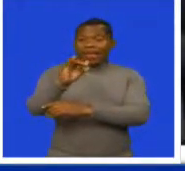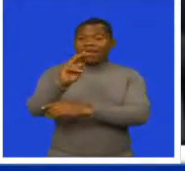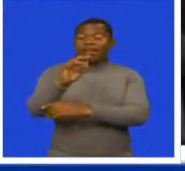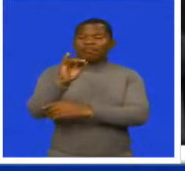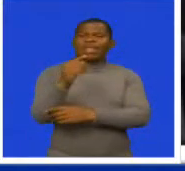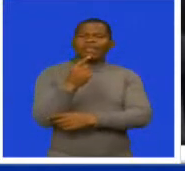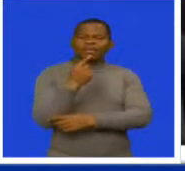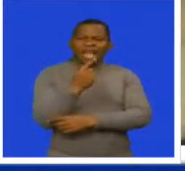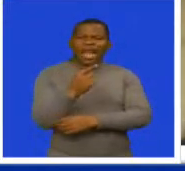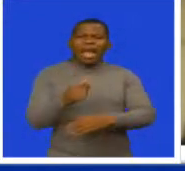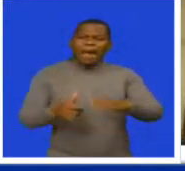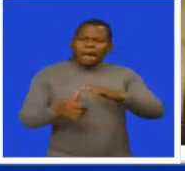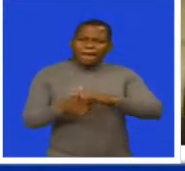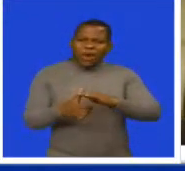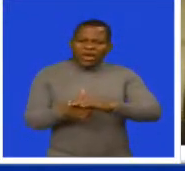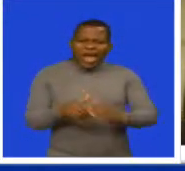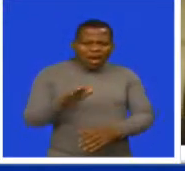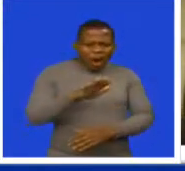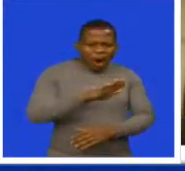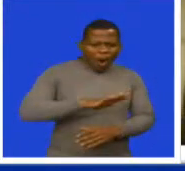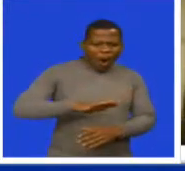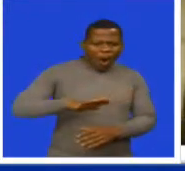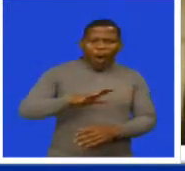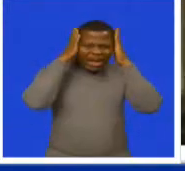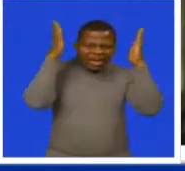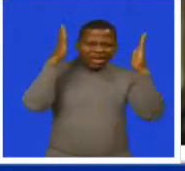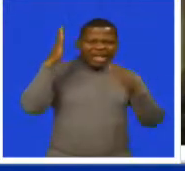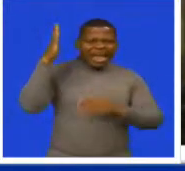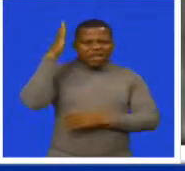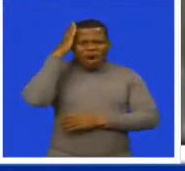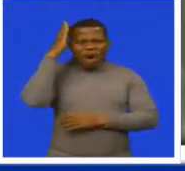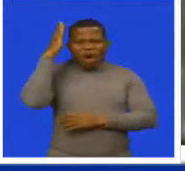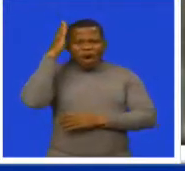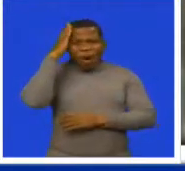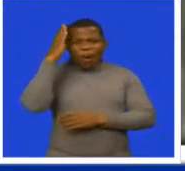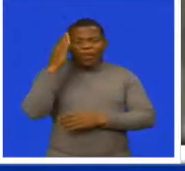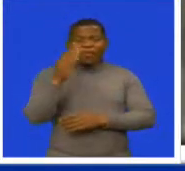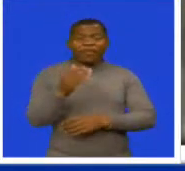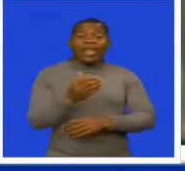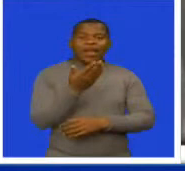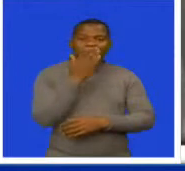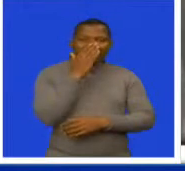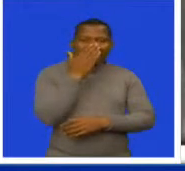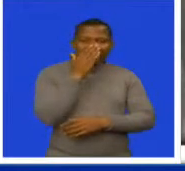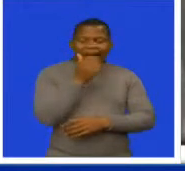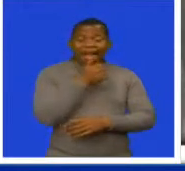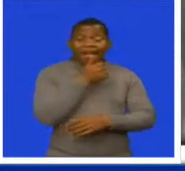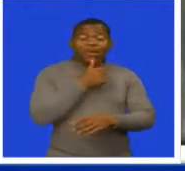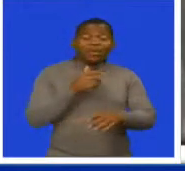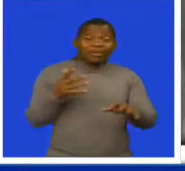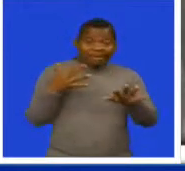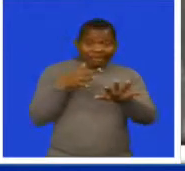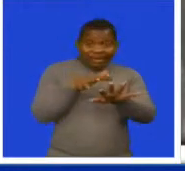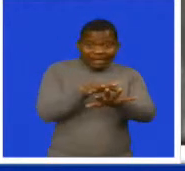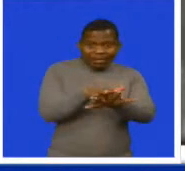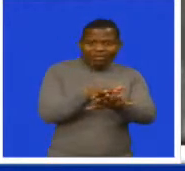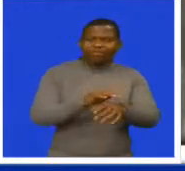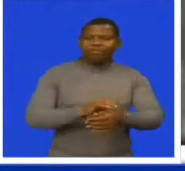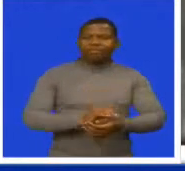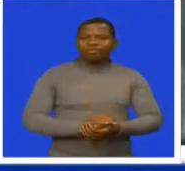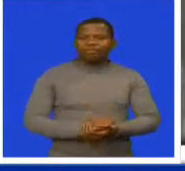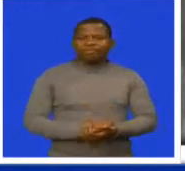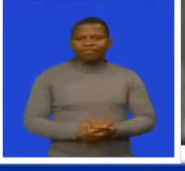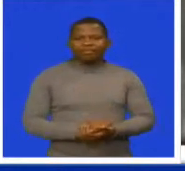ngetebuchwepesha ukuze bantfu batawu diphephisa baphindze bagwebo kuna abantu labapheku abuser ile lethiwa freedom of